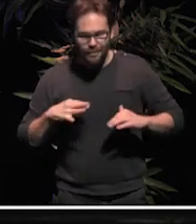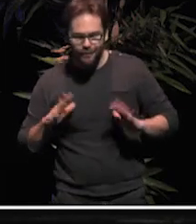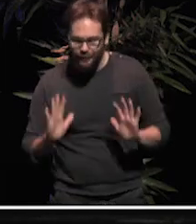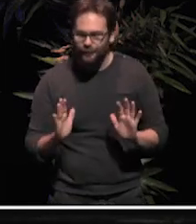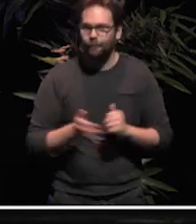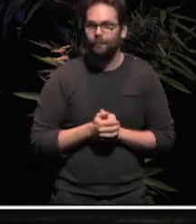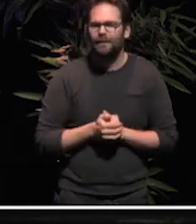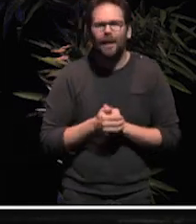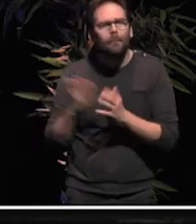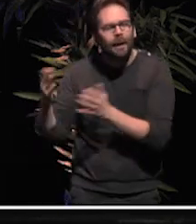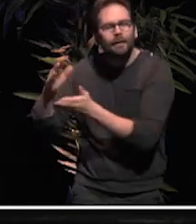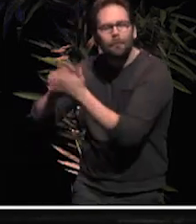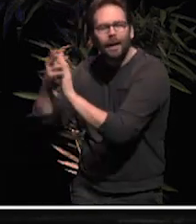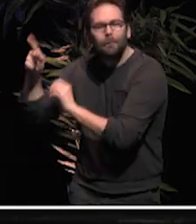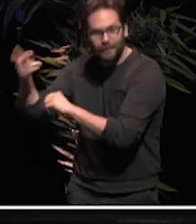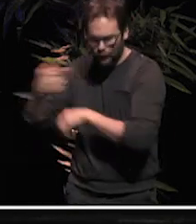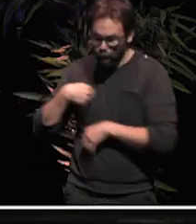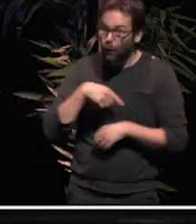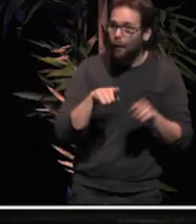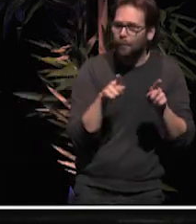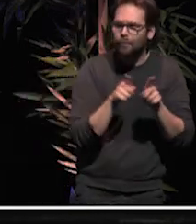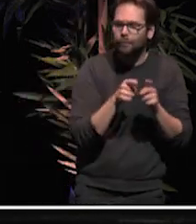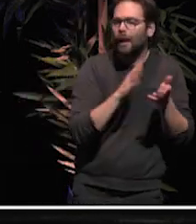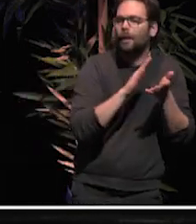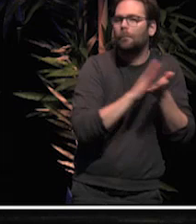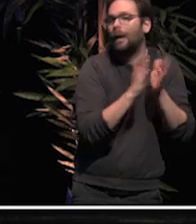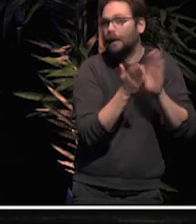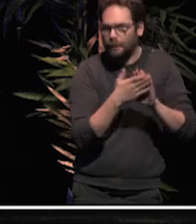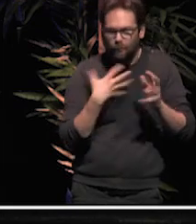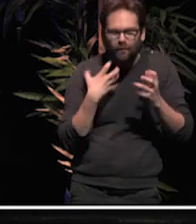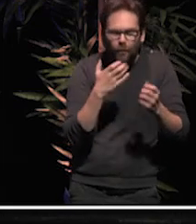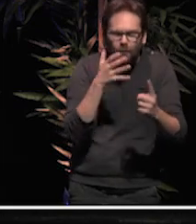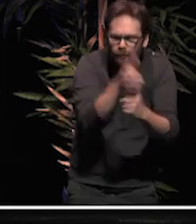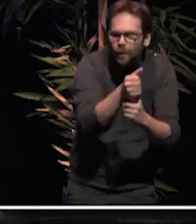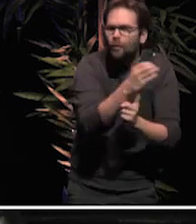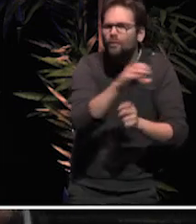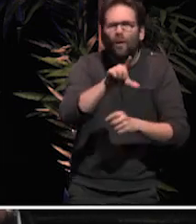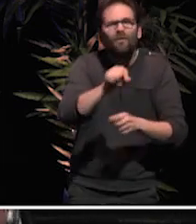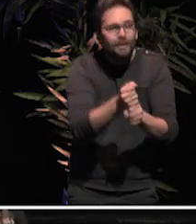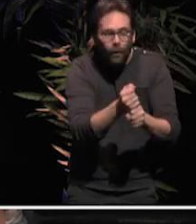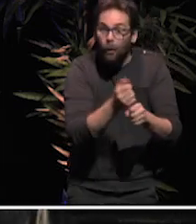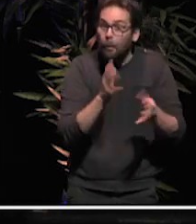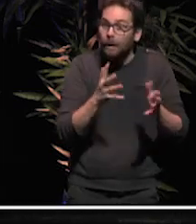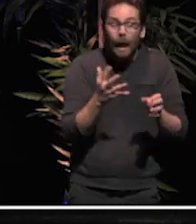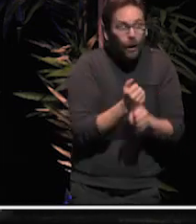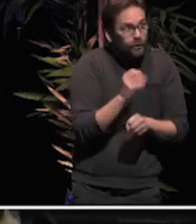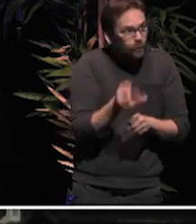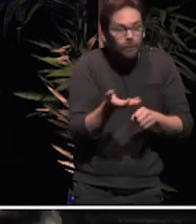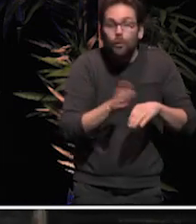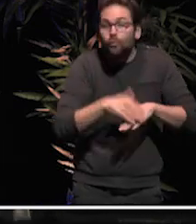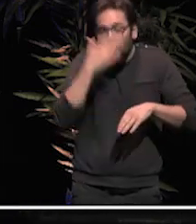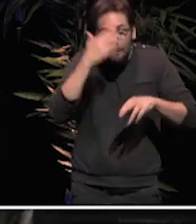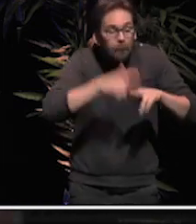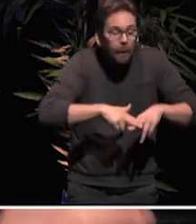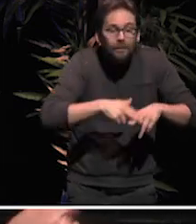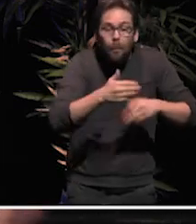récompensé. Donc moi, je dis ça pour ma vie, je veux vivre jusqu'à 120 ans, j'y arriverai sans doute pas, ou peut-être oui, mais en tout cas, chaque jour nouveau me dit, voilà le temps qui me reste à créer